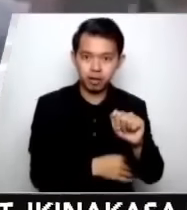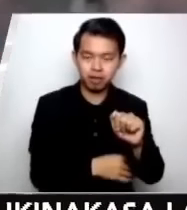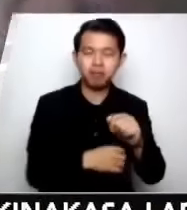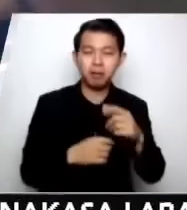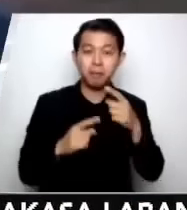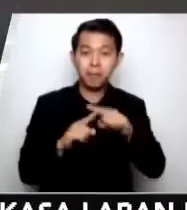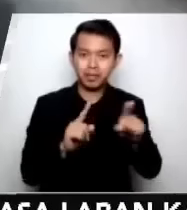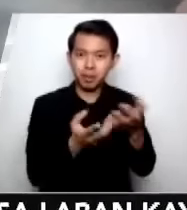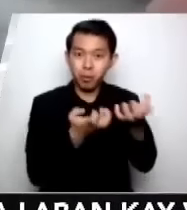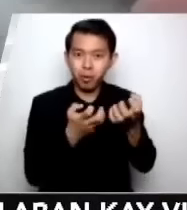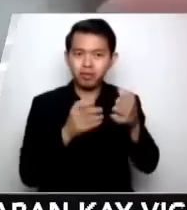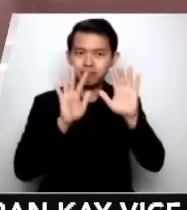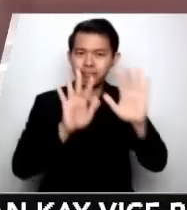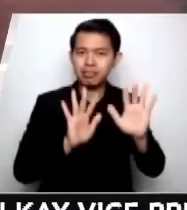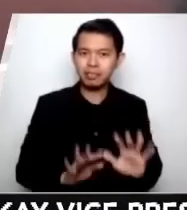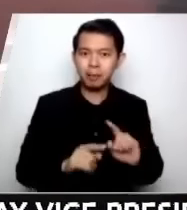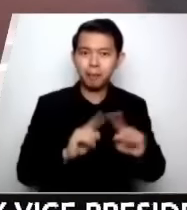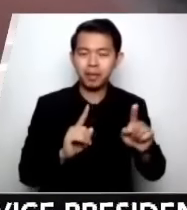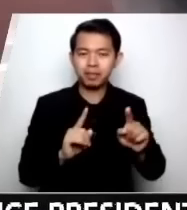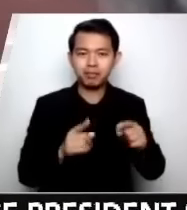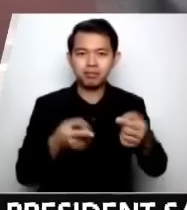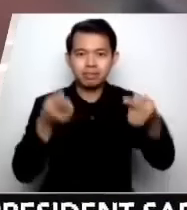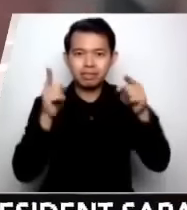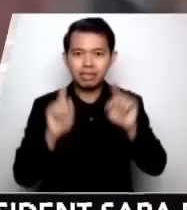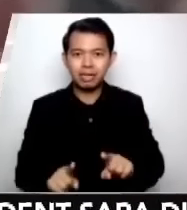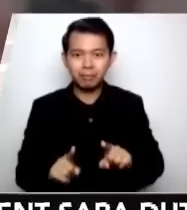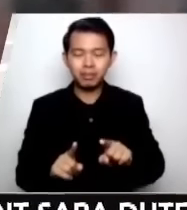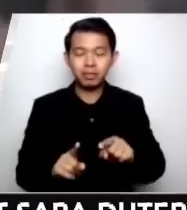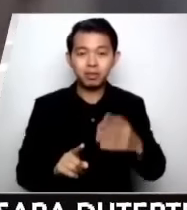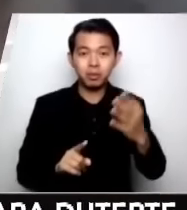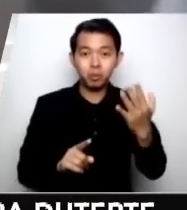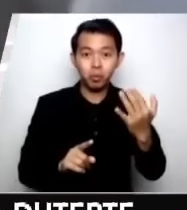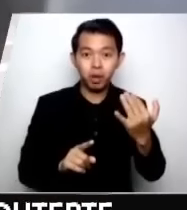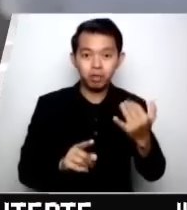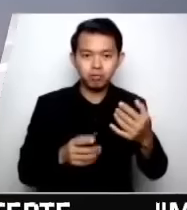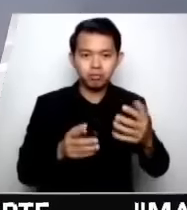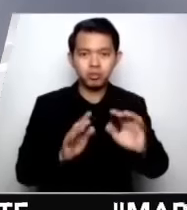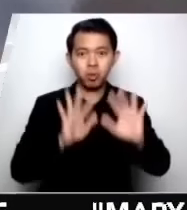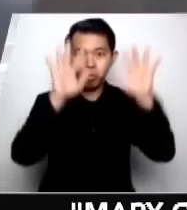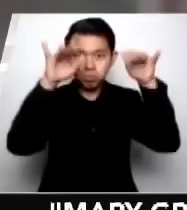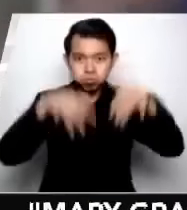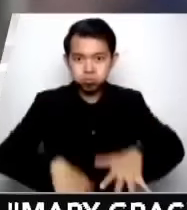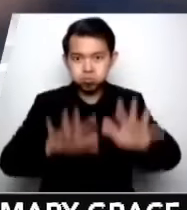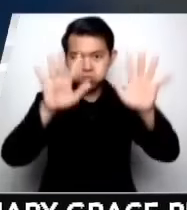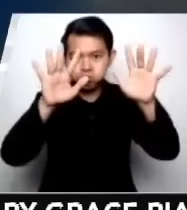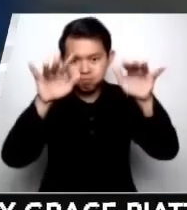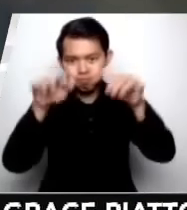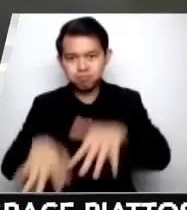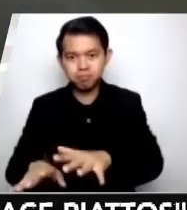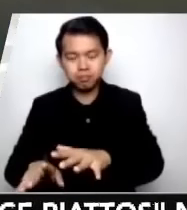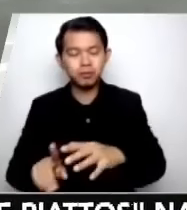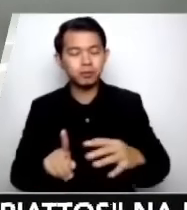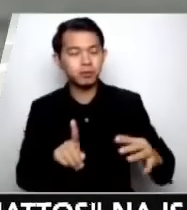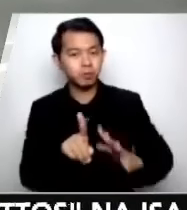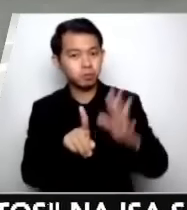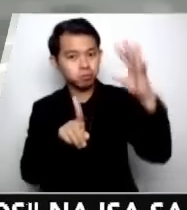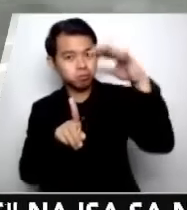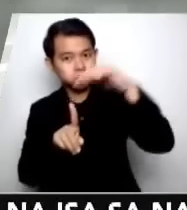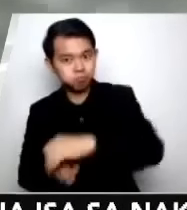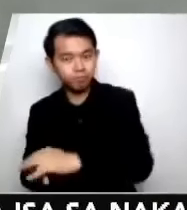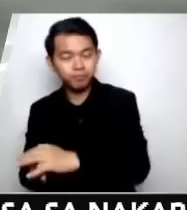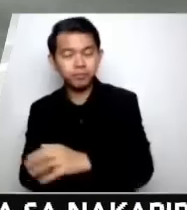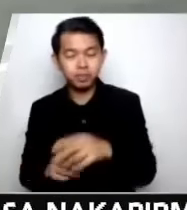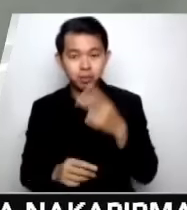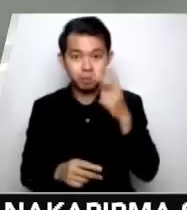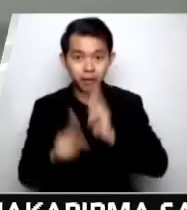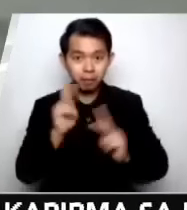Nauwi sa hinagpis, nilamon kasi siya ng dagat na mabangis. At ang mga saksi, walang nagawa habang tinatangay